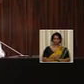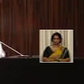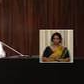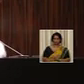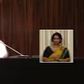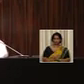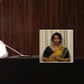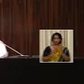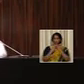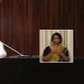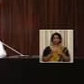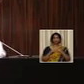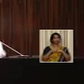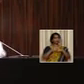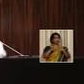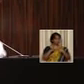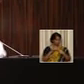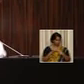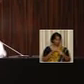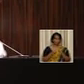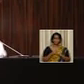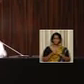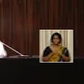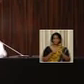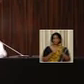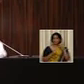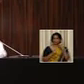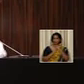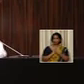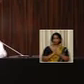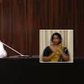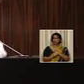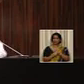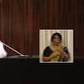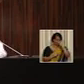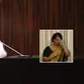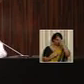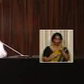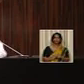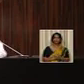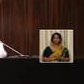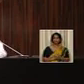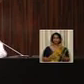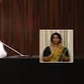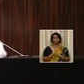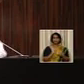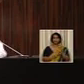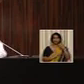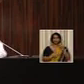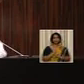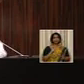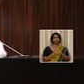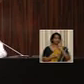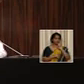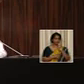බොහොම ස්තුතියි. වාචික පිළිතුරු අපේක්ෂා කරන ප්‍රශ්න අංක 1 ගරු ගයන්ත කරුණාතිලක මැතිතුමා කම්කරුවා විදේශ රැකියා